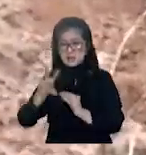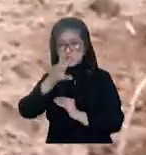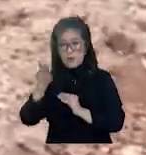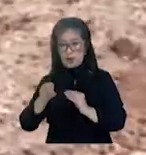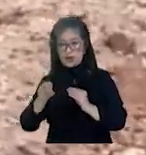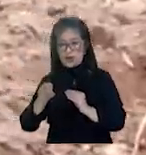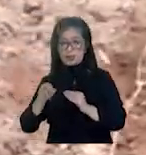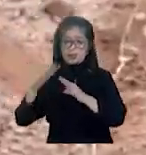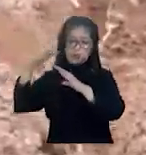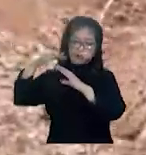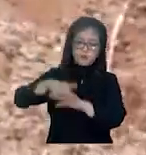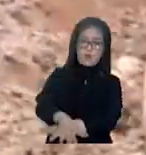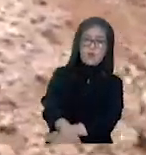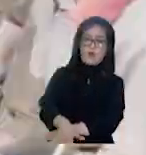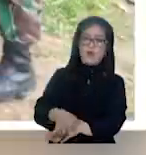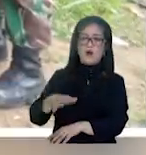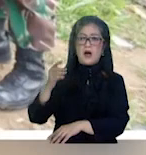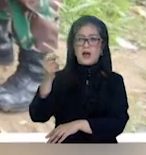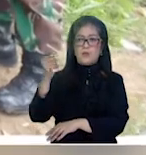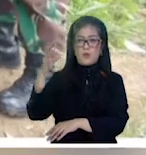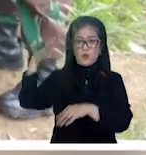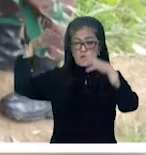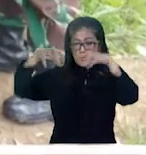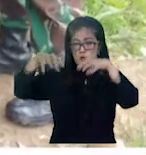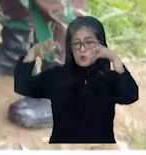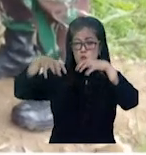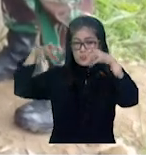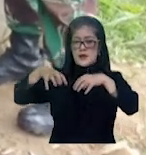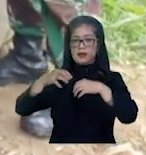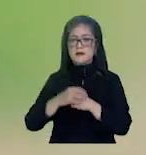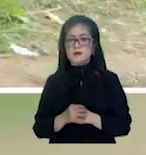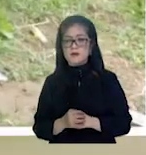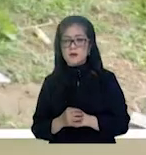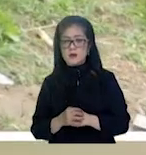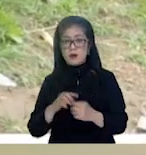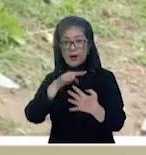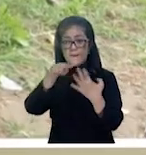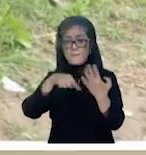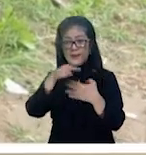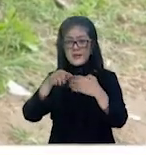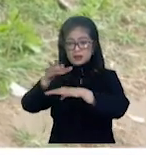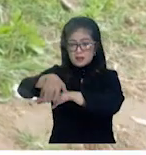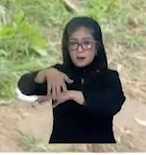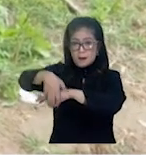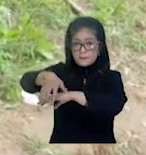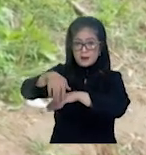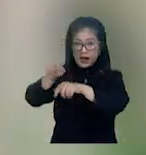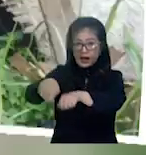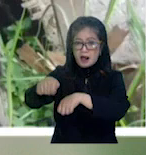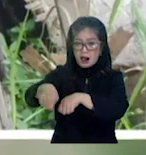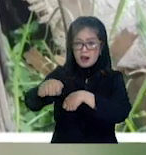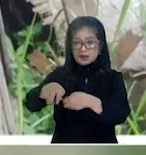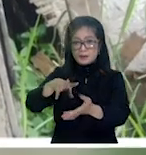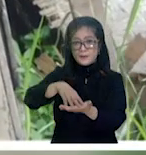diguyur hujan deras hari Rabu nah saat kejadian 4 pekerja yang sedang menambang pasir tertimbun material tebing longsor